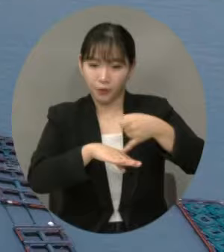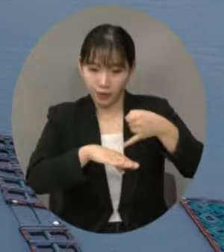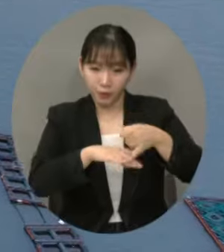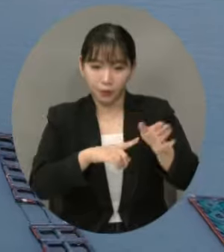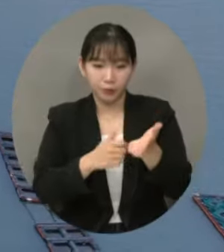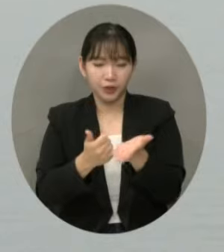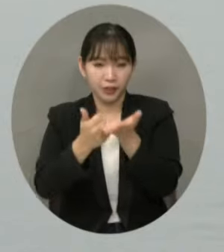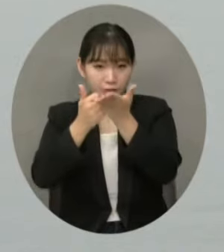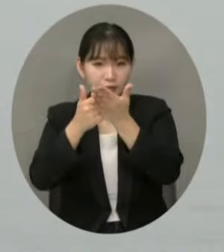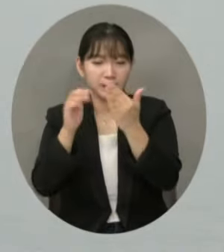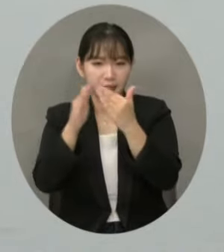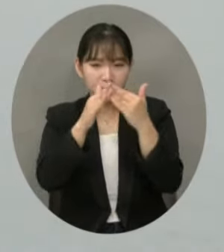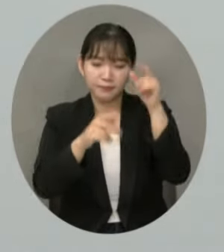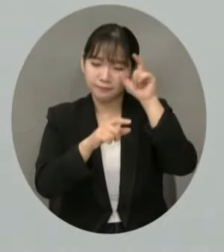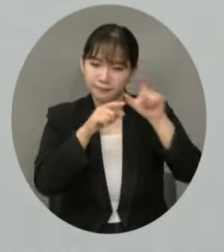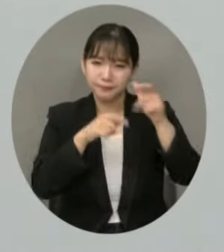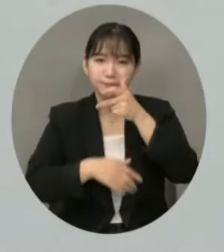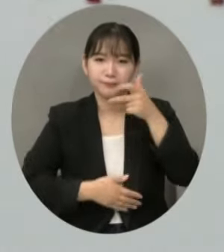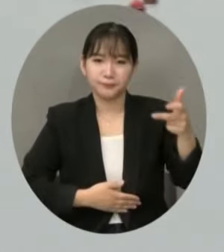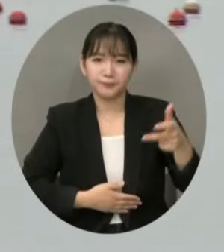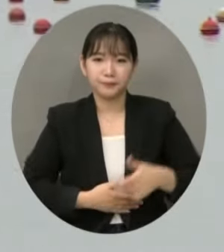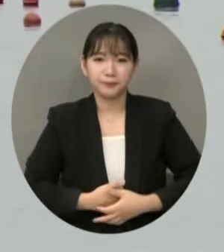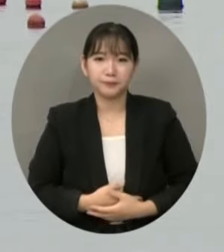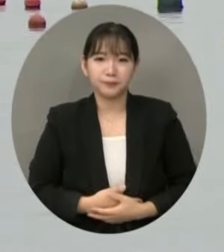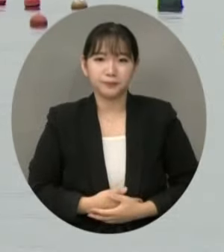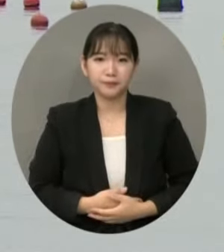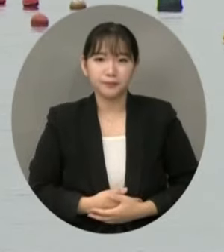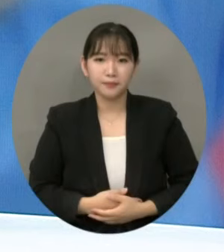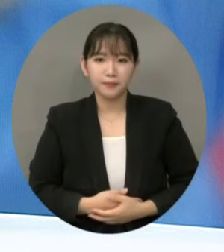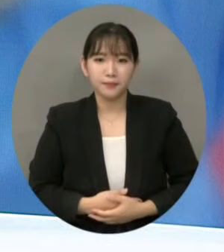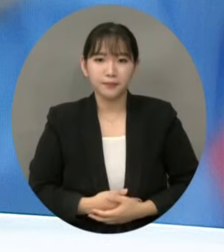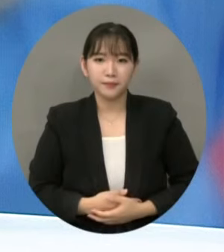고민이 깊어지고 있습니다. MBC 뉴스 신광합니다.